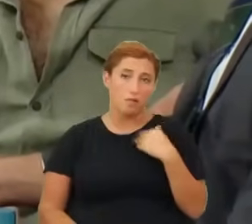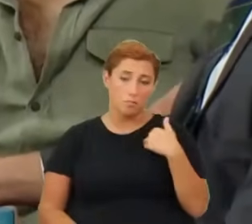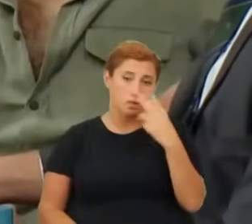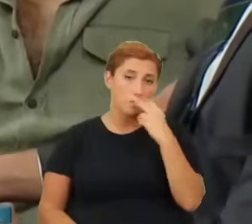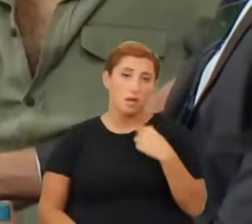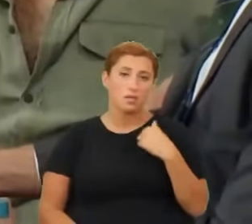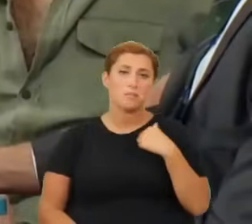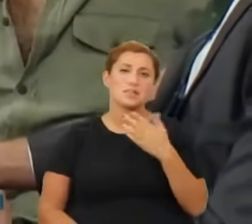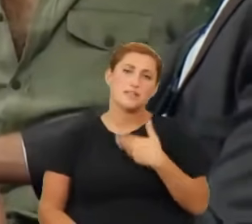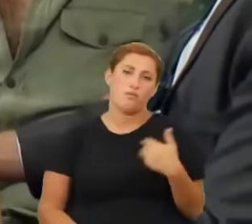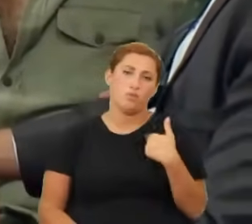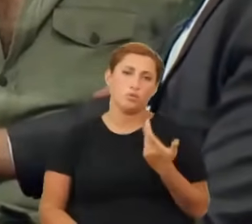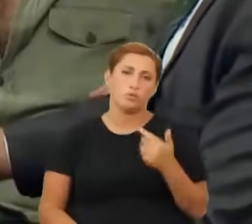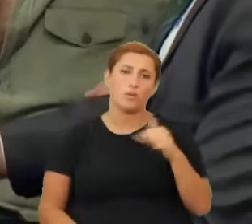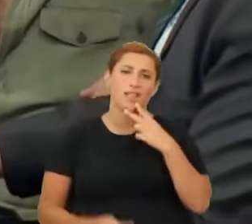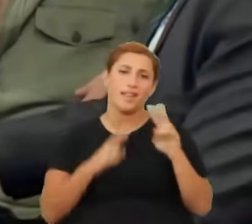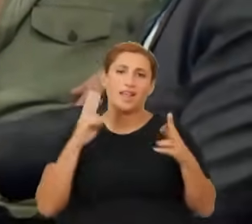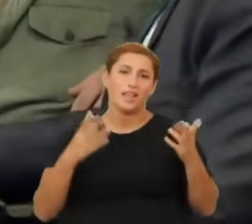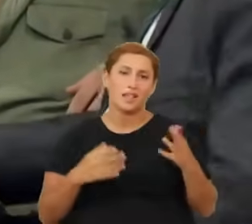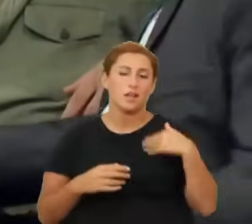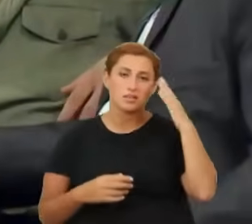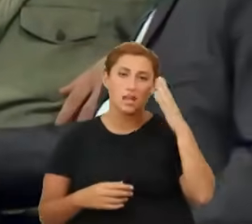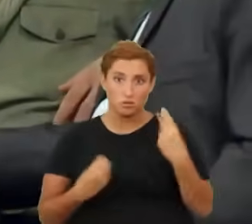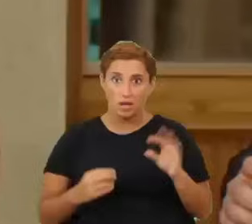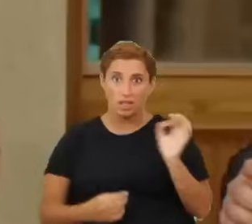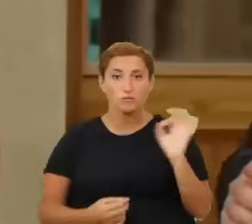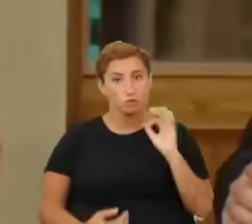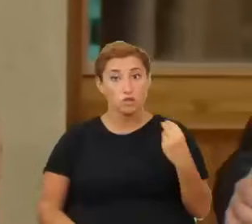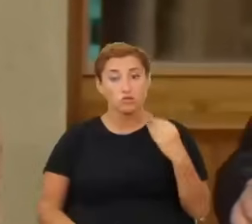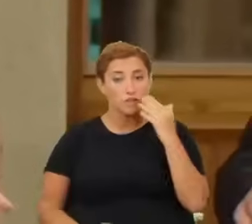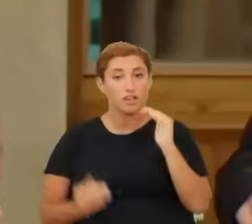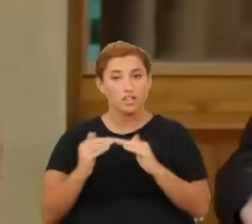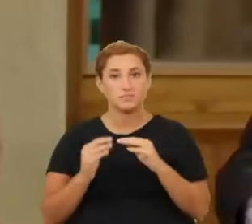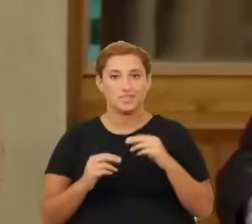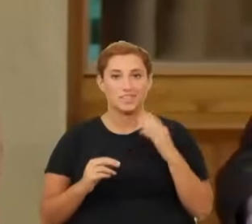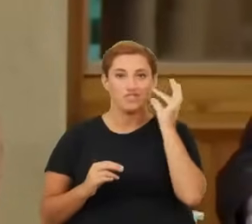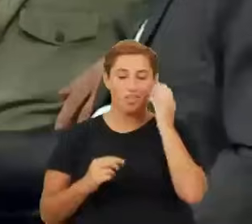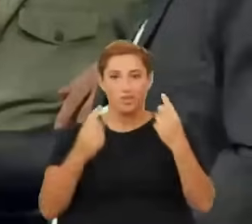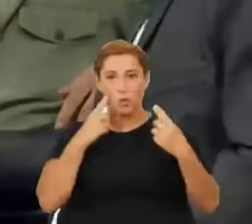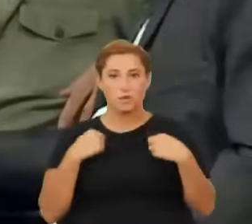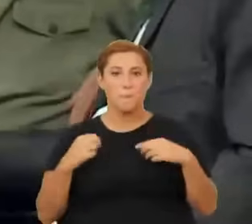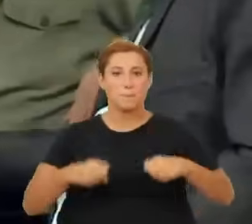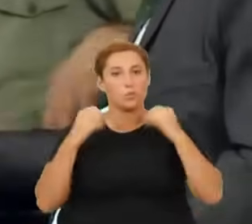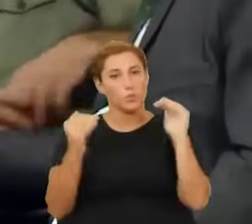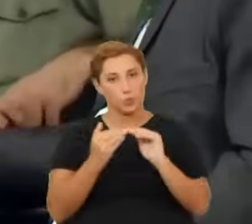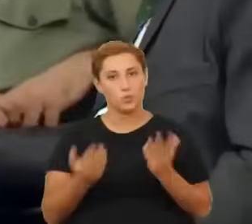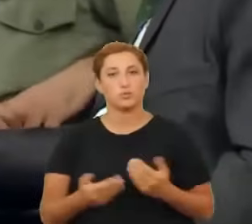Ben de beğendim. Ben zaten seviyorum böyle renkli şeyleri. Eyvallah. Güzel değil mi? Güzel güzel, yakışmış. Canlı yani. Evet. Pantolonu da